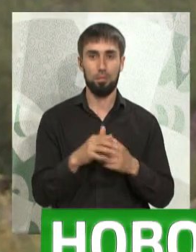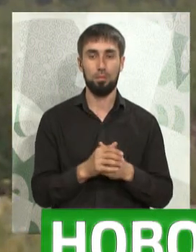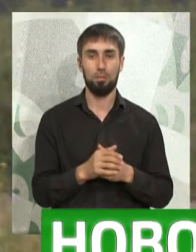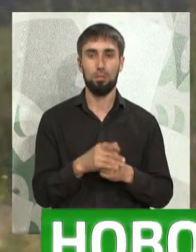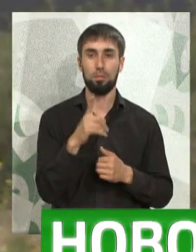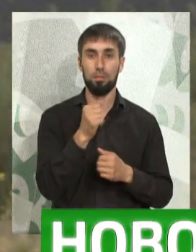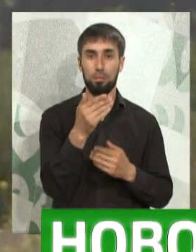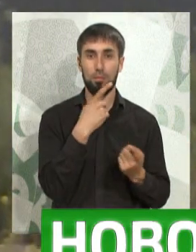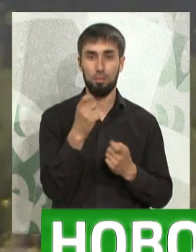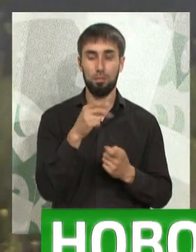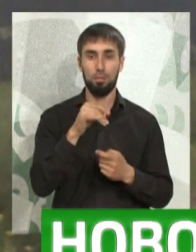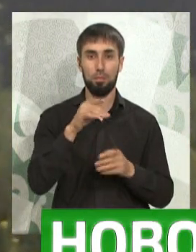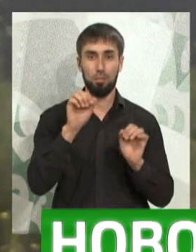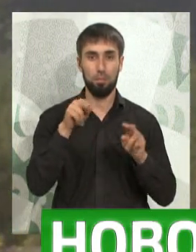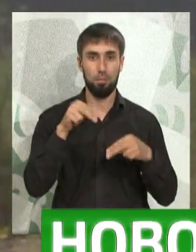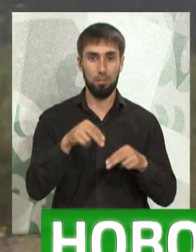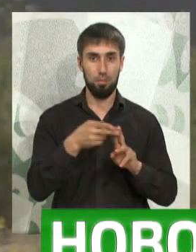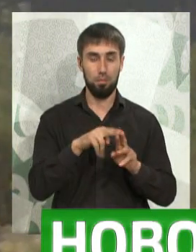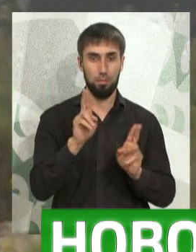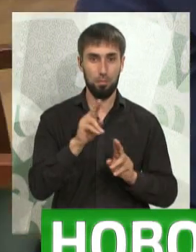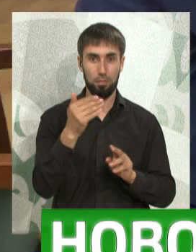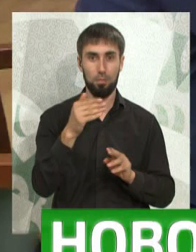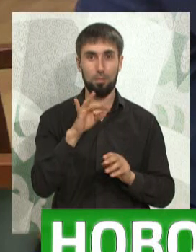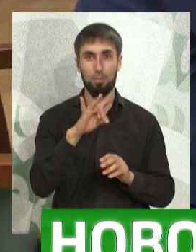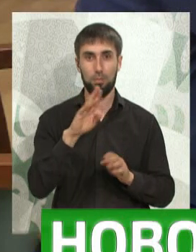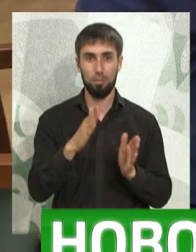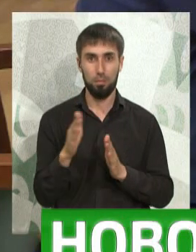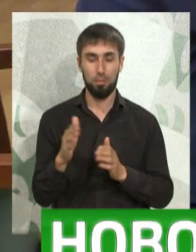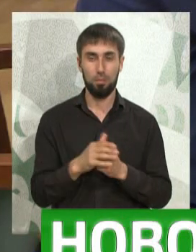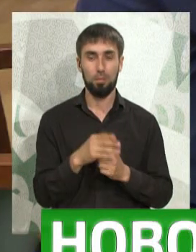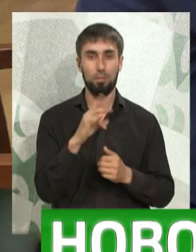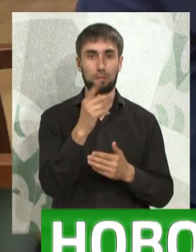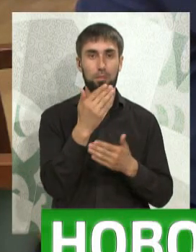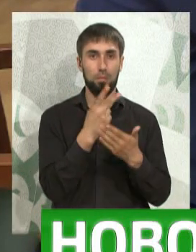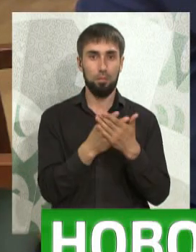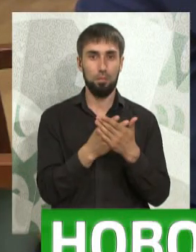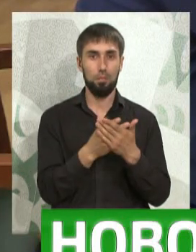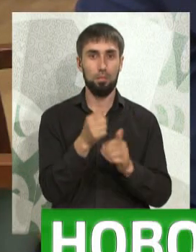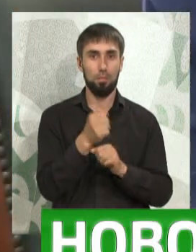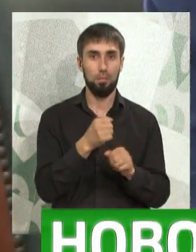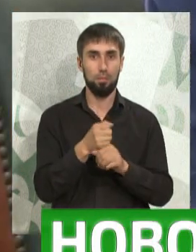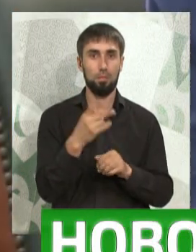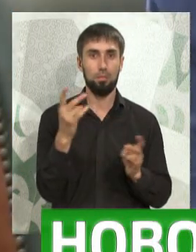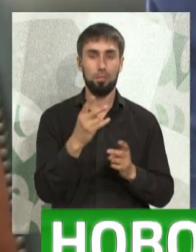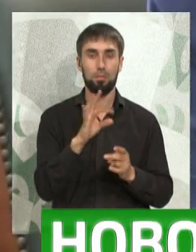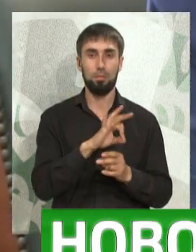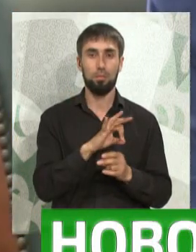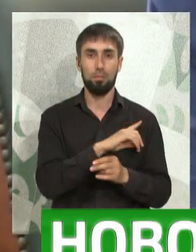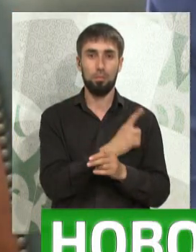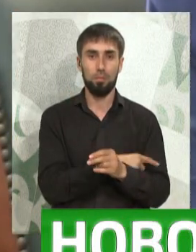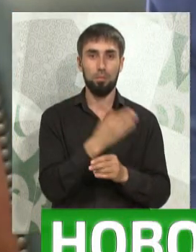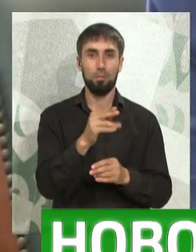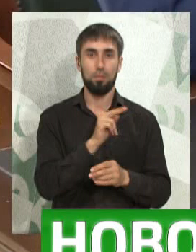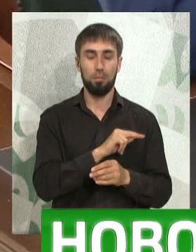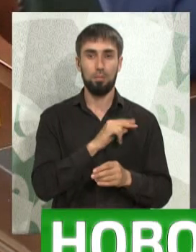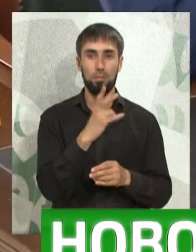на укрепление правопорядка в республике, по многим показателям подобные события, на его взгляд, демонстрируют необходимость усиления работы в данном